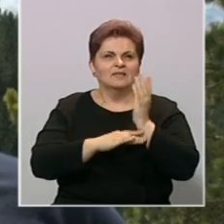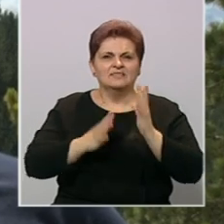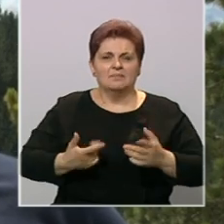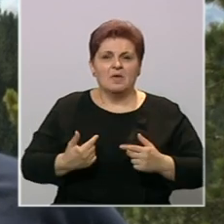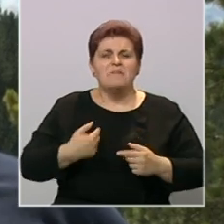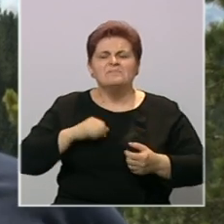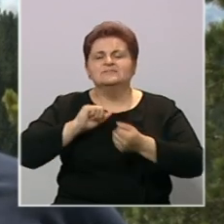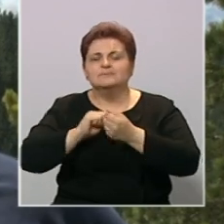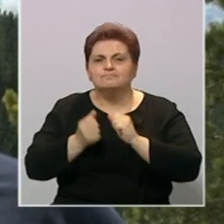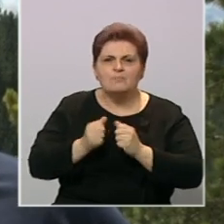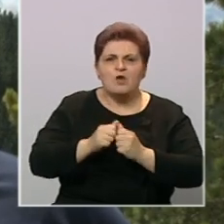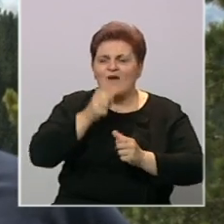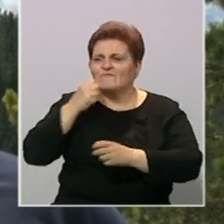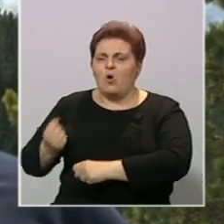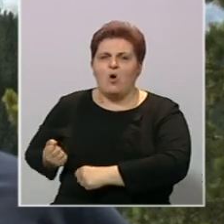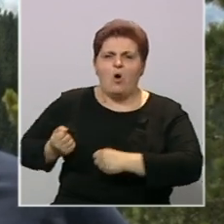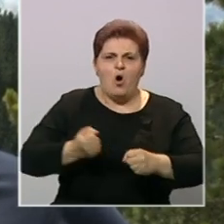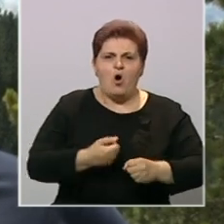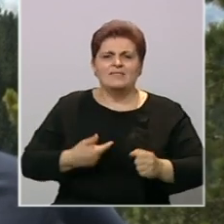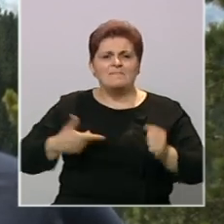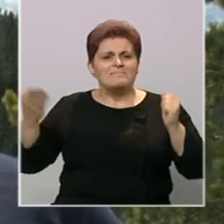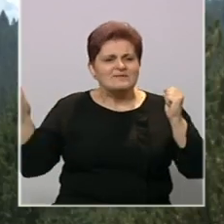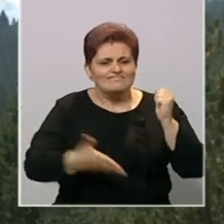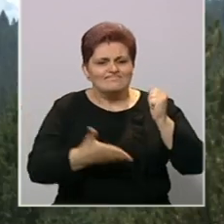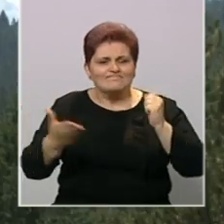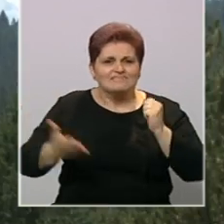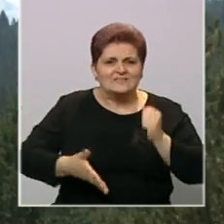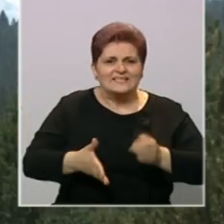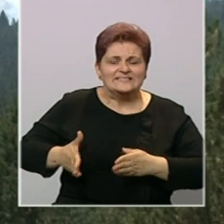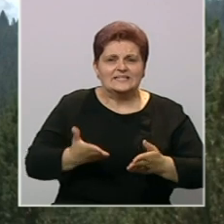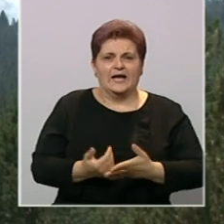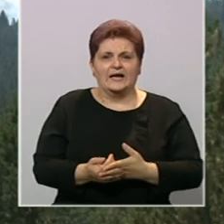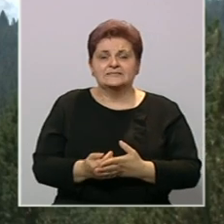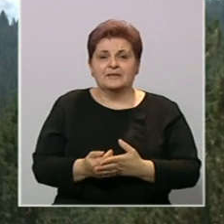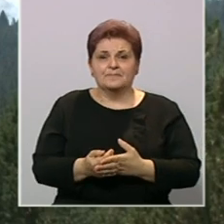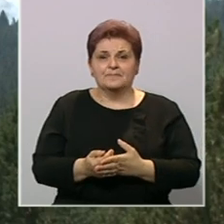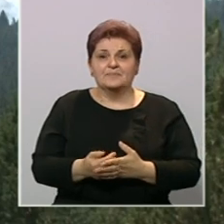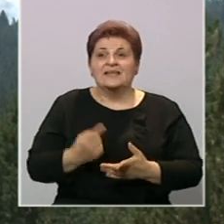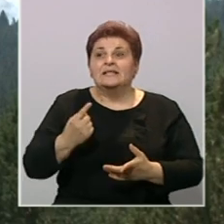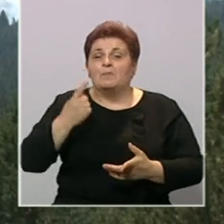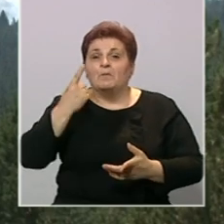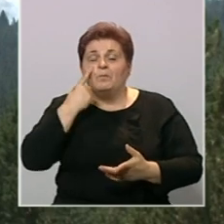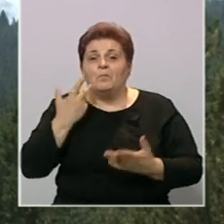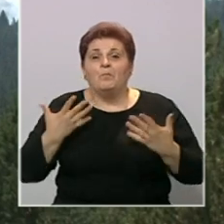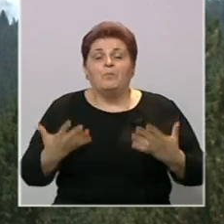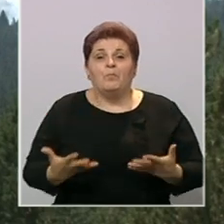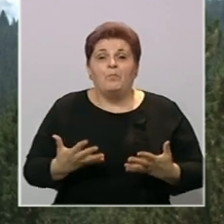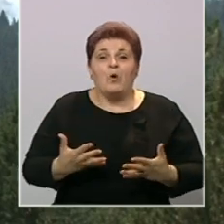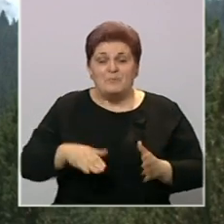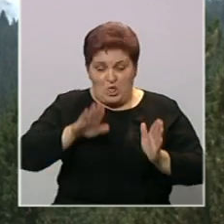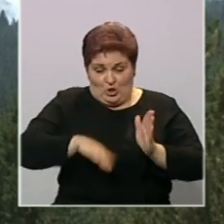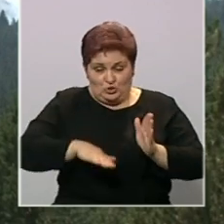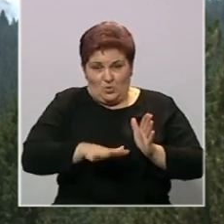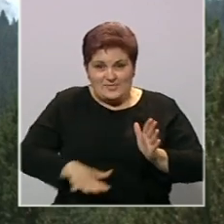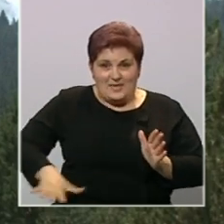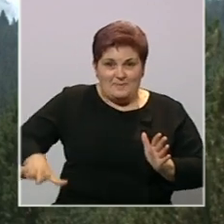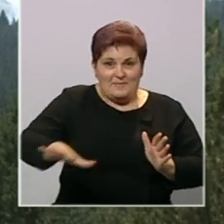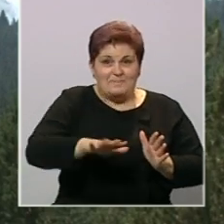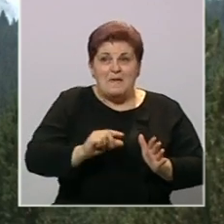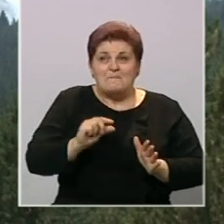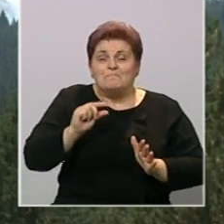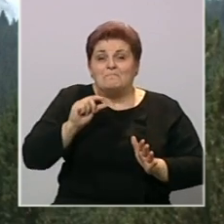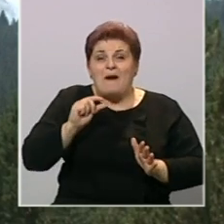Borimo se, dovlačimo vodu, sjećamo staze. I svi oni evo, na jedan način pokušavaju, bar u donjem dijelu koji je barem